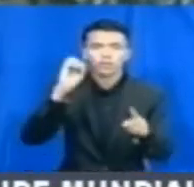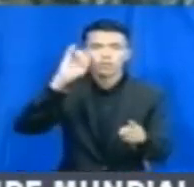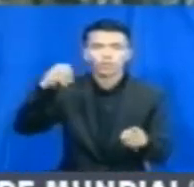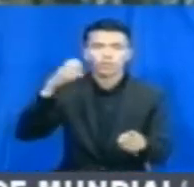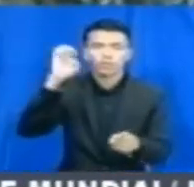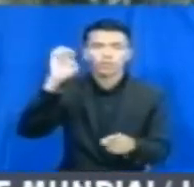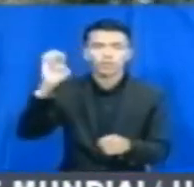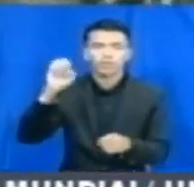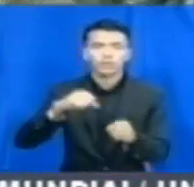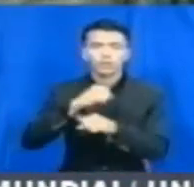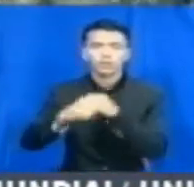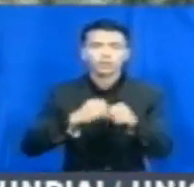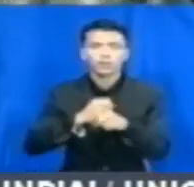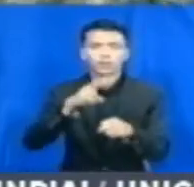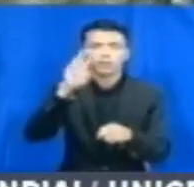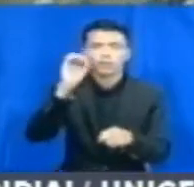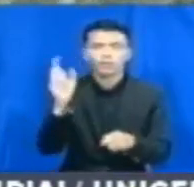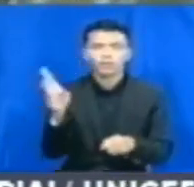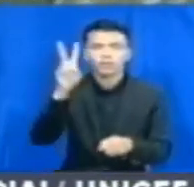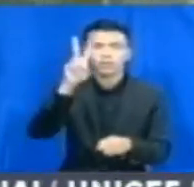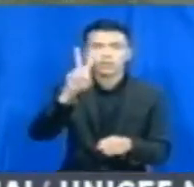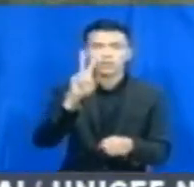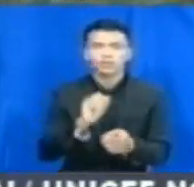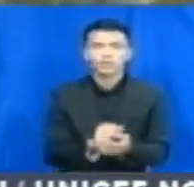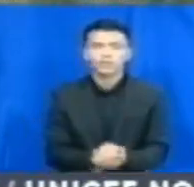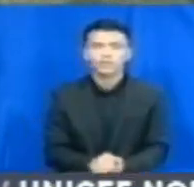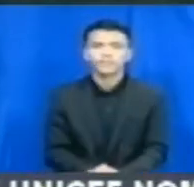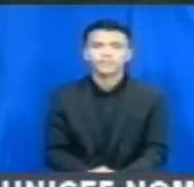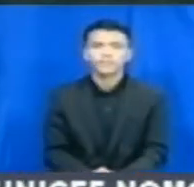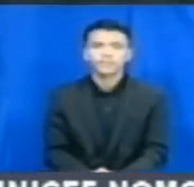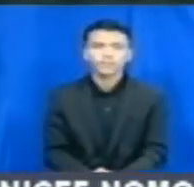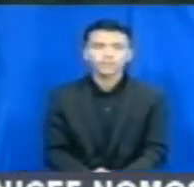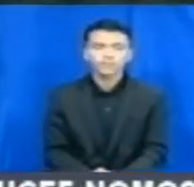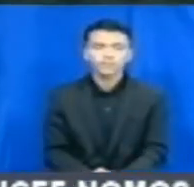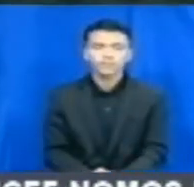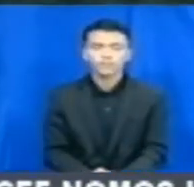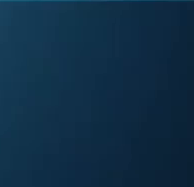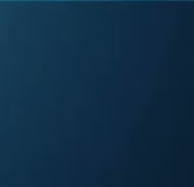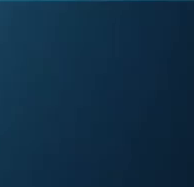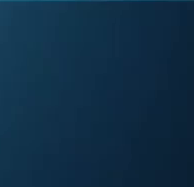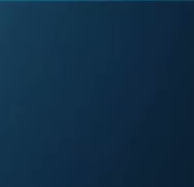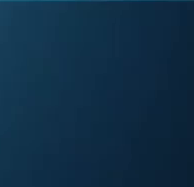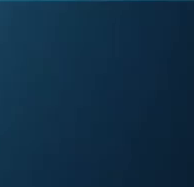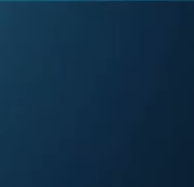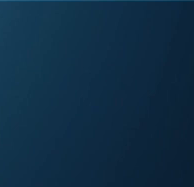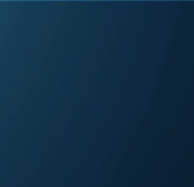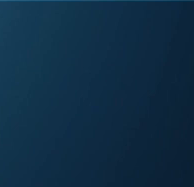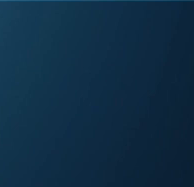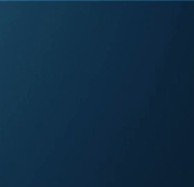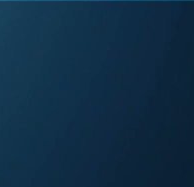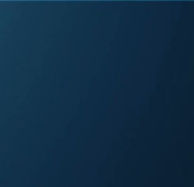estado ratificativo tinan rihun rua ronulur sin rua. Husi município eleu Tomás Salanya ba RTTL. Atu